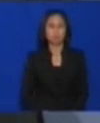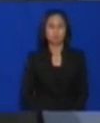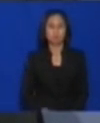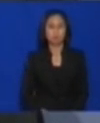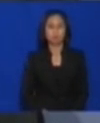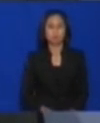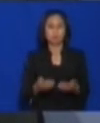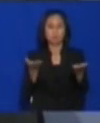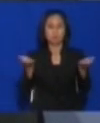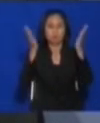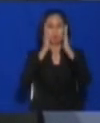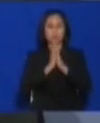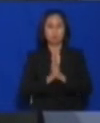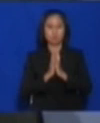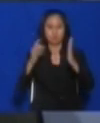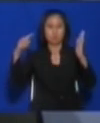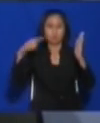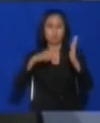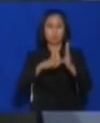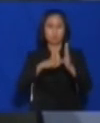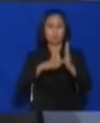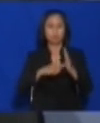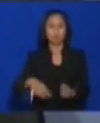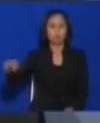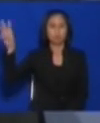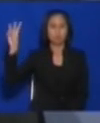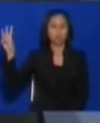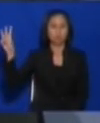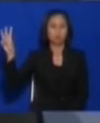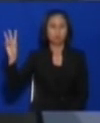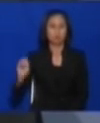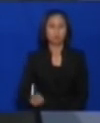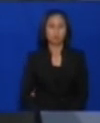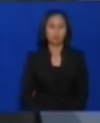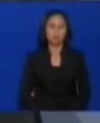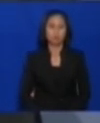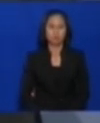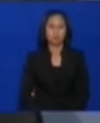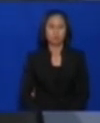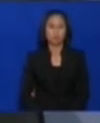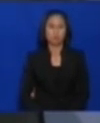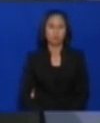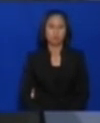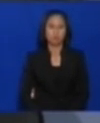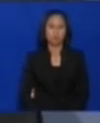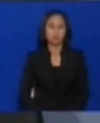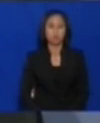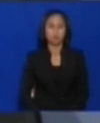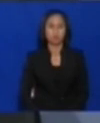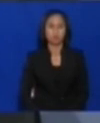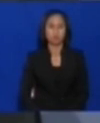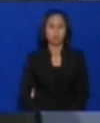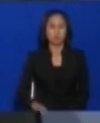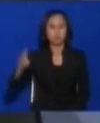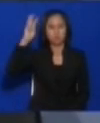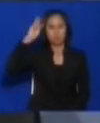Tegal untuk memilih calon nomor tiga prediksi kayak inovasi salam metal menang total akhirul